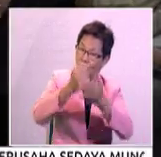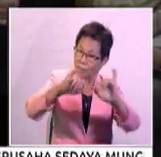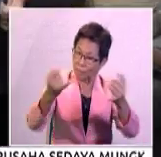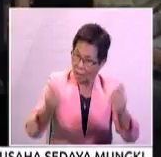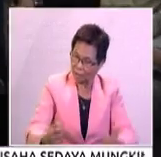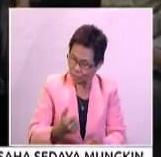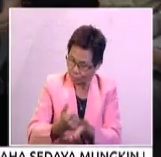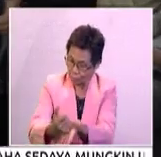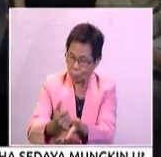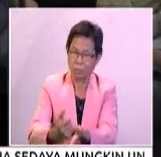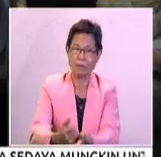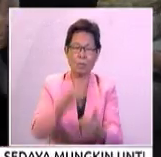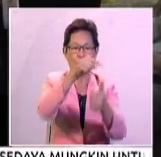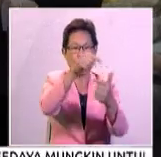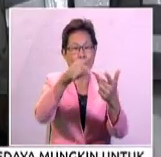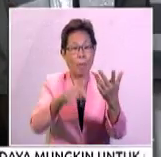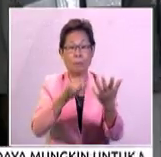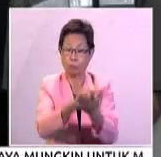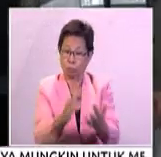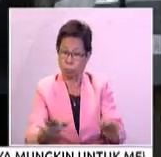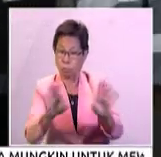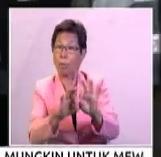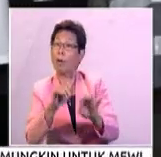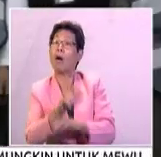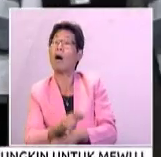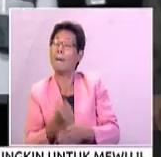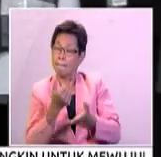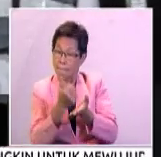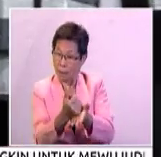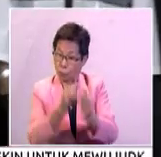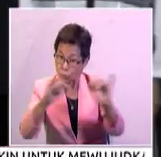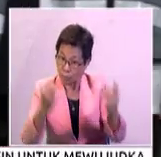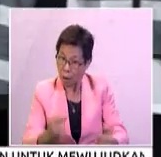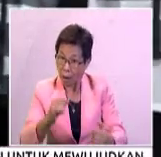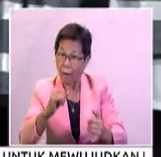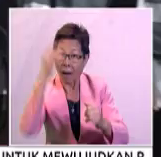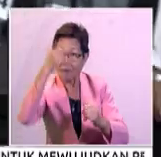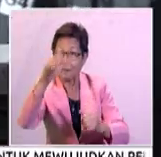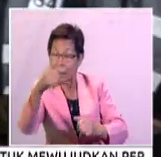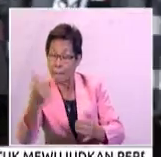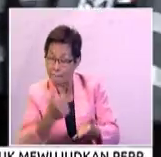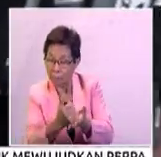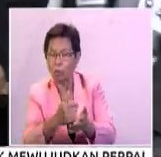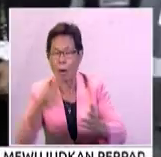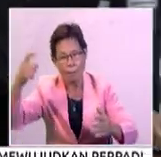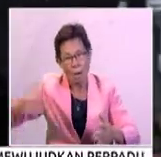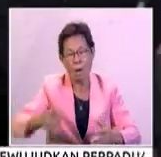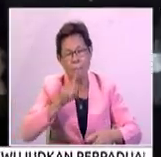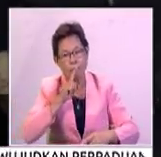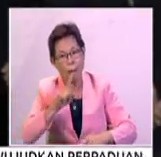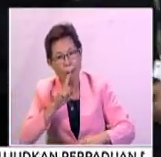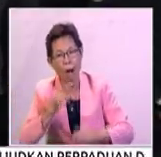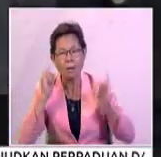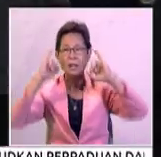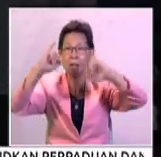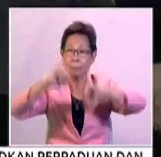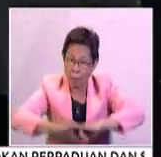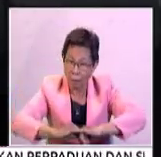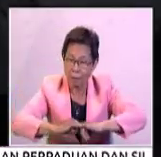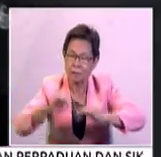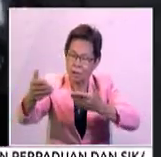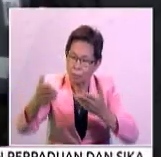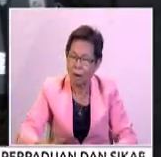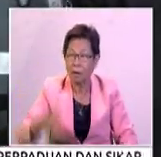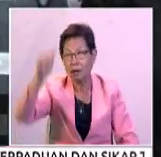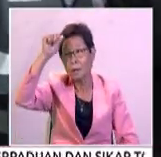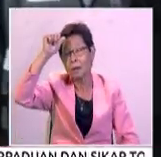haji. Kriteria tersebut penting kerana selain membantu jemaah haji yang lain, mereka juga perlu memastikan ibadah sebagai tetamu